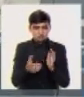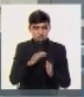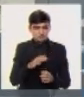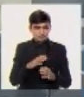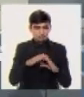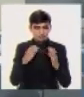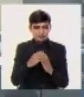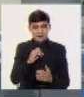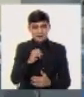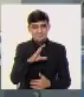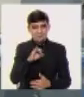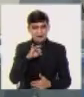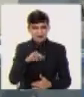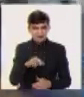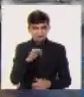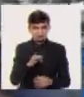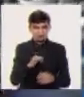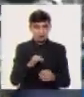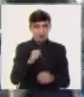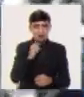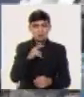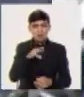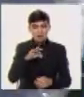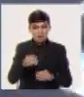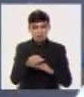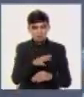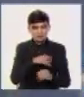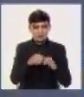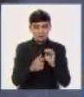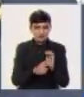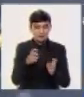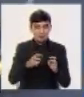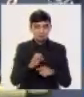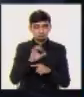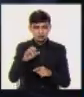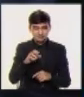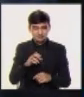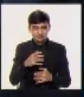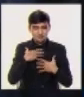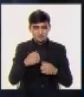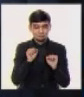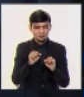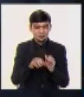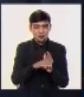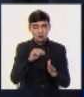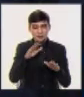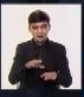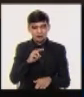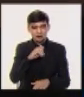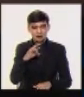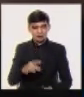ИВЛ распространили по медучреждениям Акмолинской области. 17 из них завод передал Департаменту здравоохранения региона в